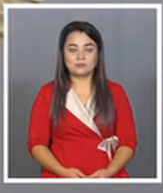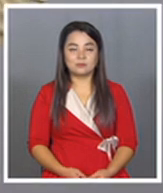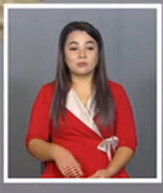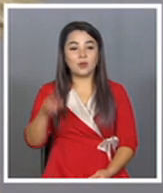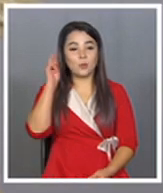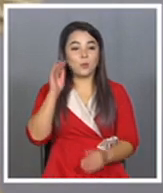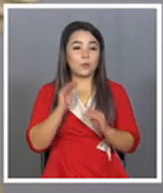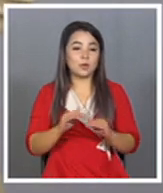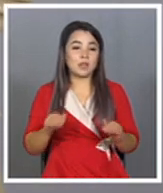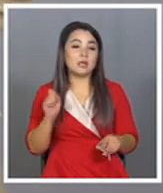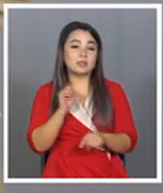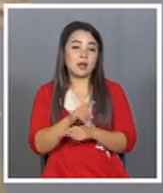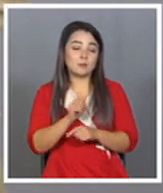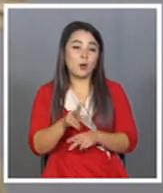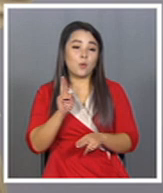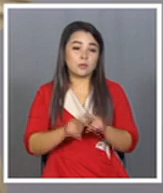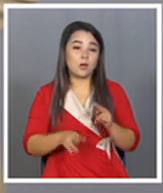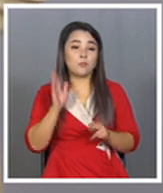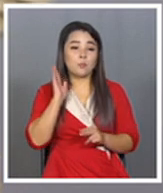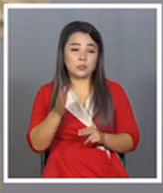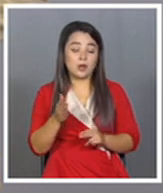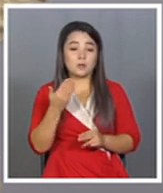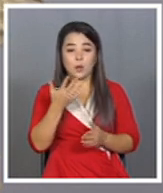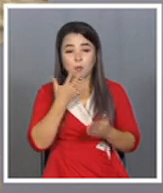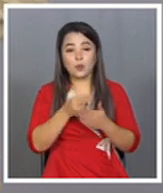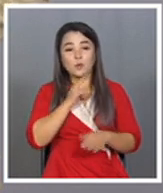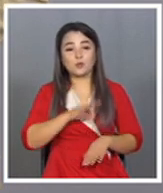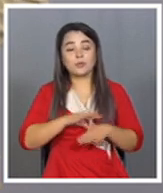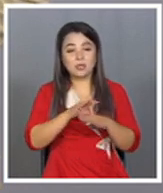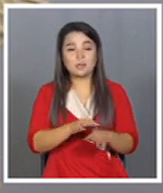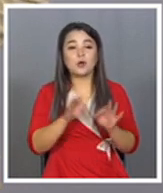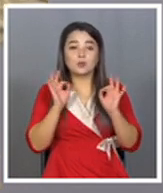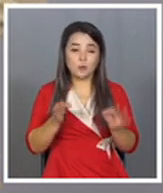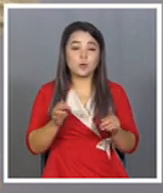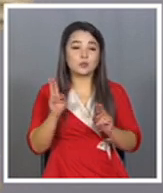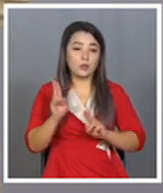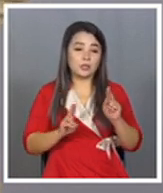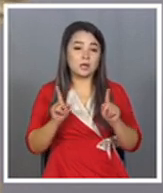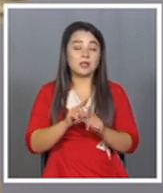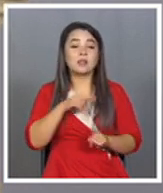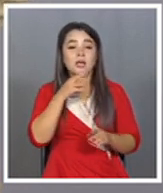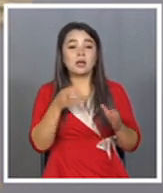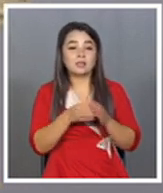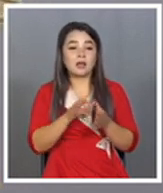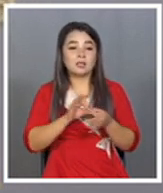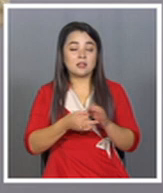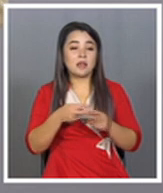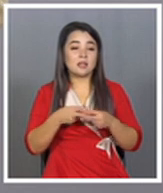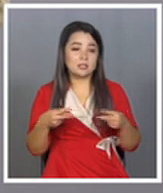Оқушылар, тапсырманы орындап болсаңыздар, өз жұмыстарыңызды дұрыс нұсқасымен салыстырып көріңіздер.